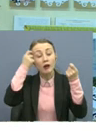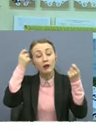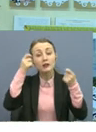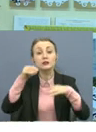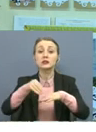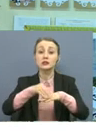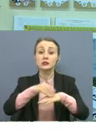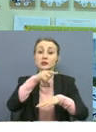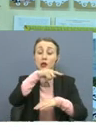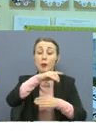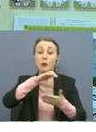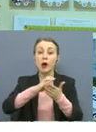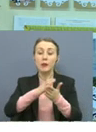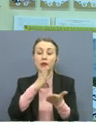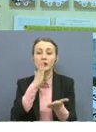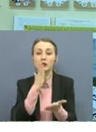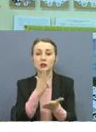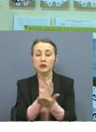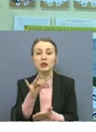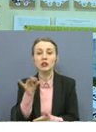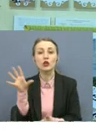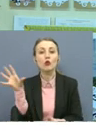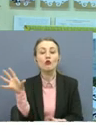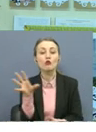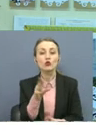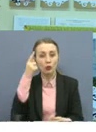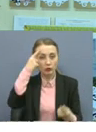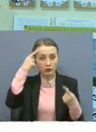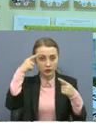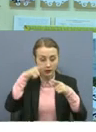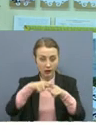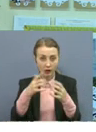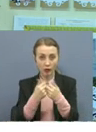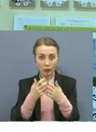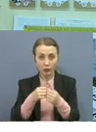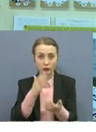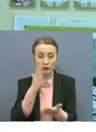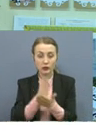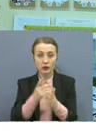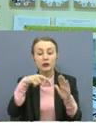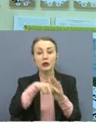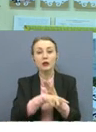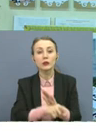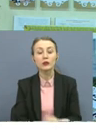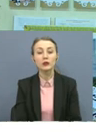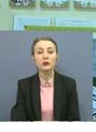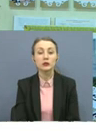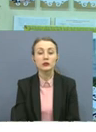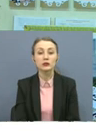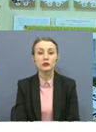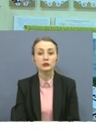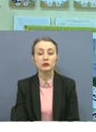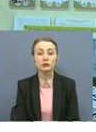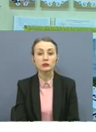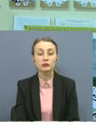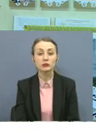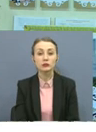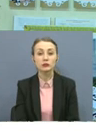және жақында ғана болған жаңалық, біздің ақындар мектебі неке сарайының ғимаратына көшіріліп, жаңадан